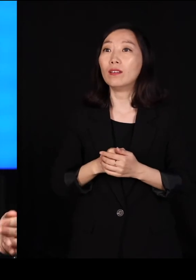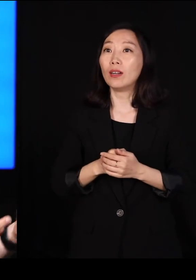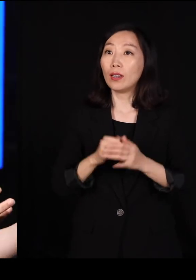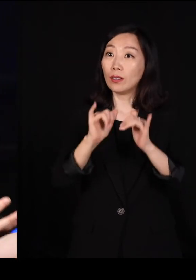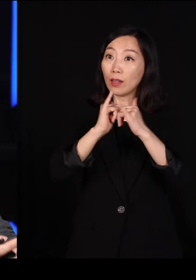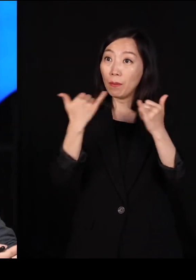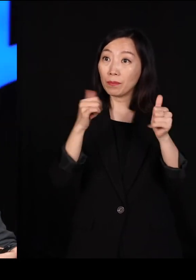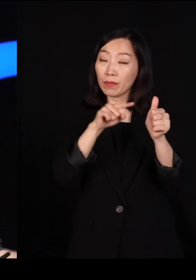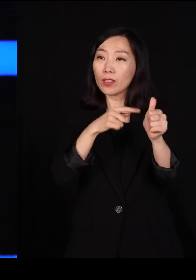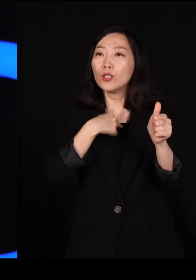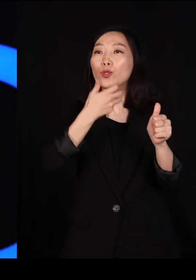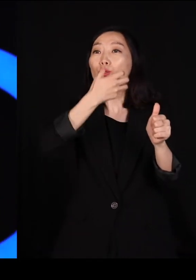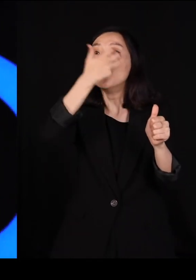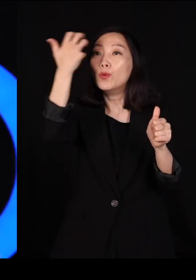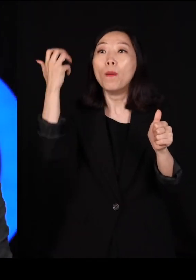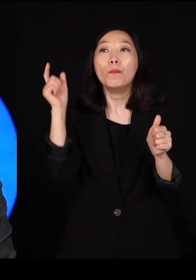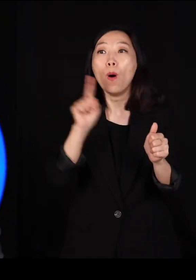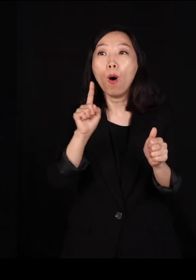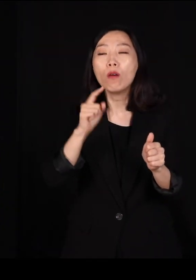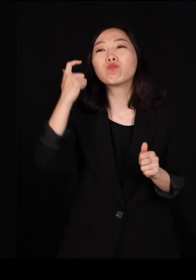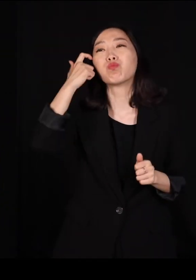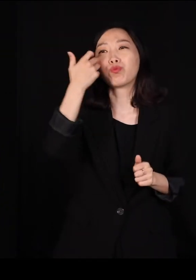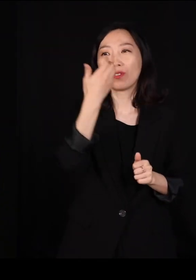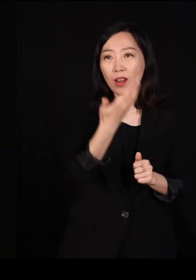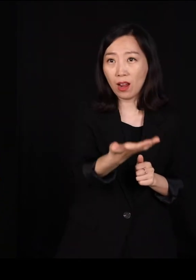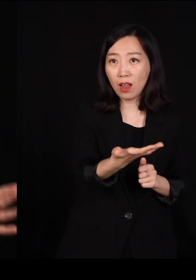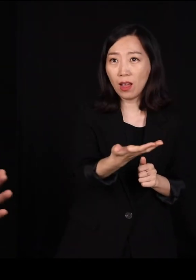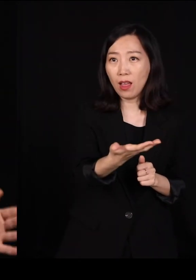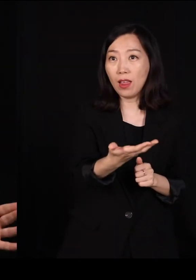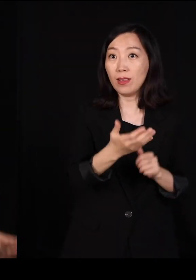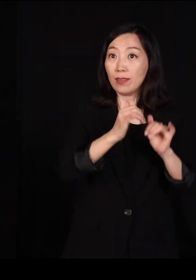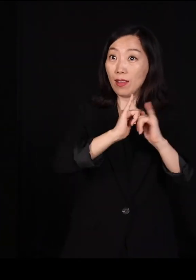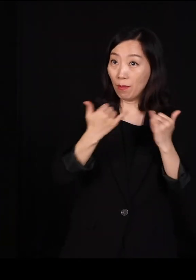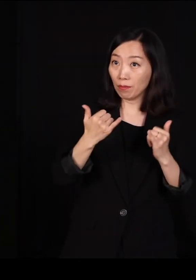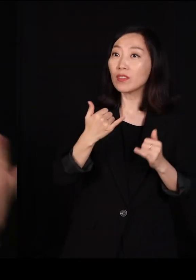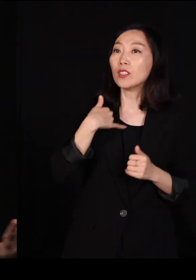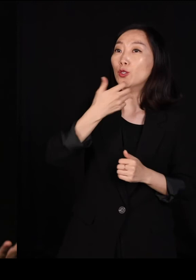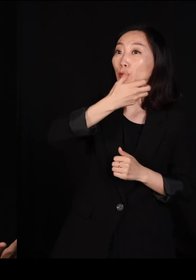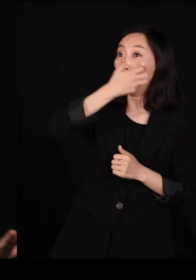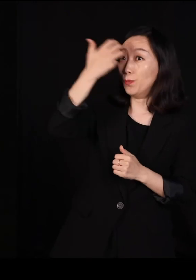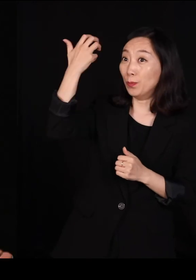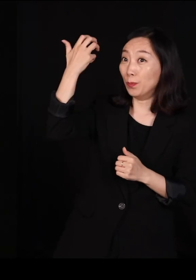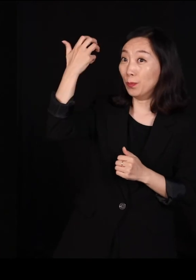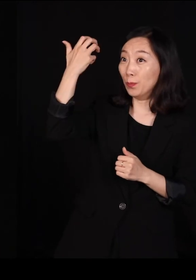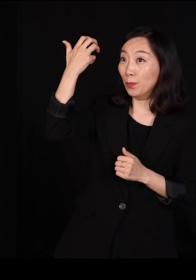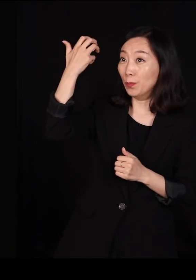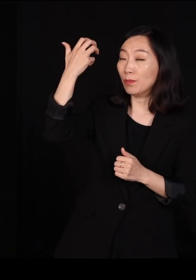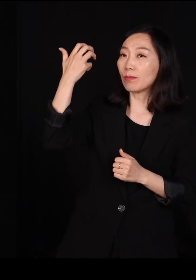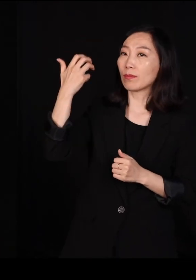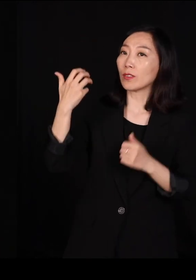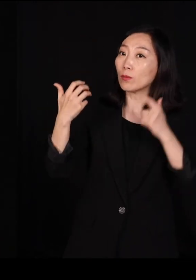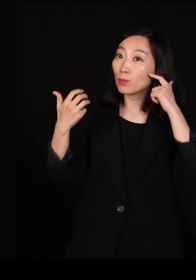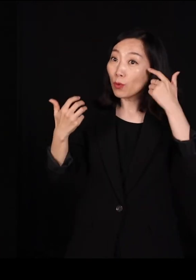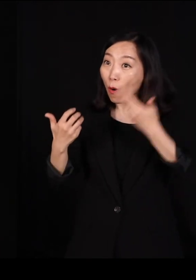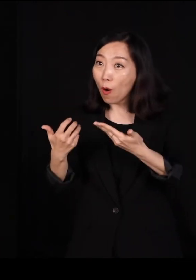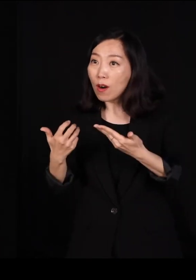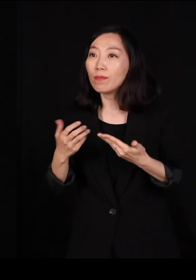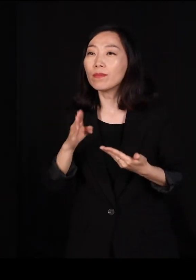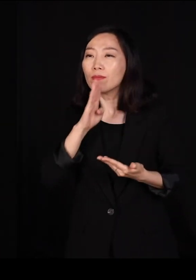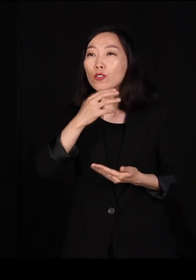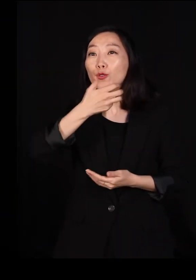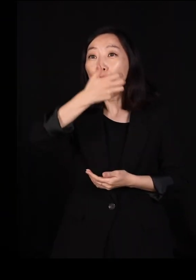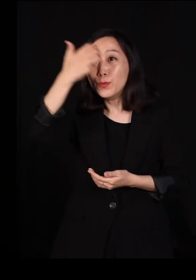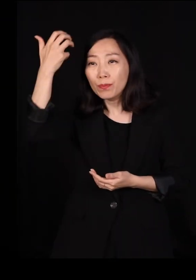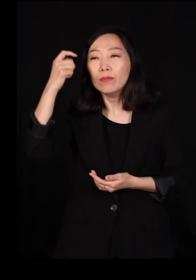사람한테 꿈이 뭐예요? 라고 물어보실 때 그 사람이 꿈꾸는 세상에 대해서 물어보고 있다는 사실을 한번 다시 생각해